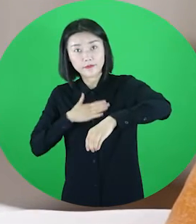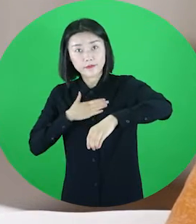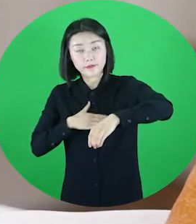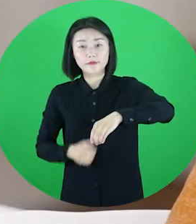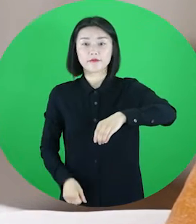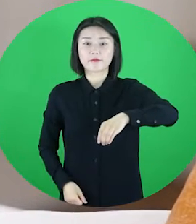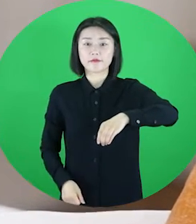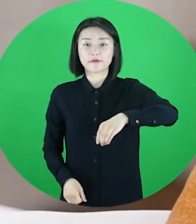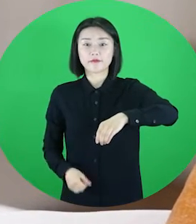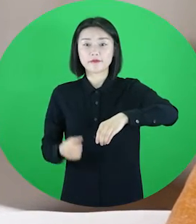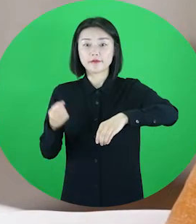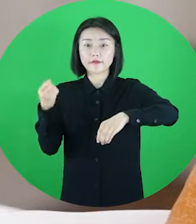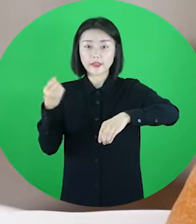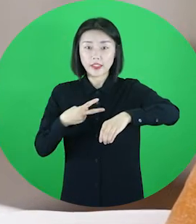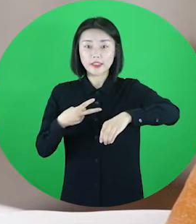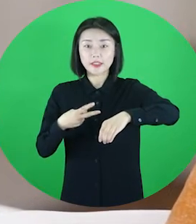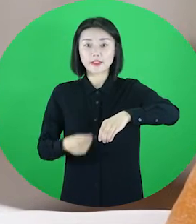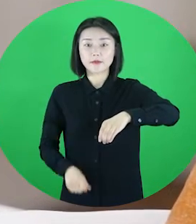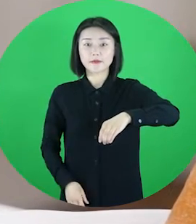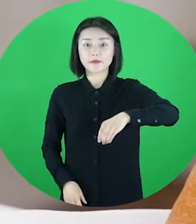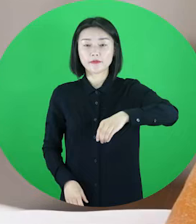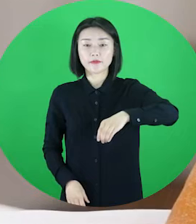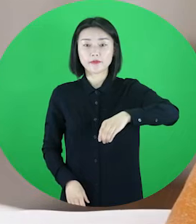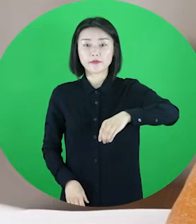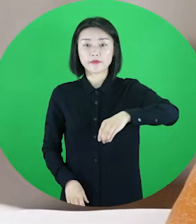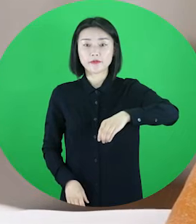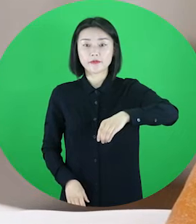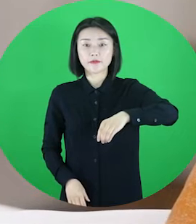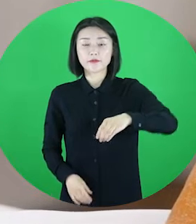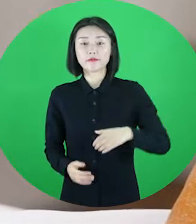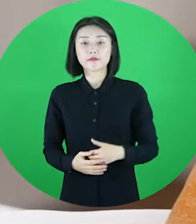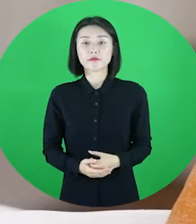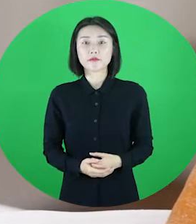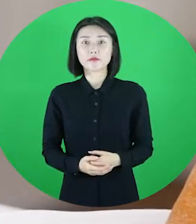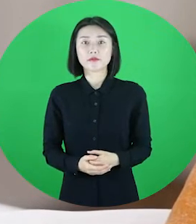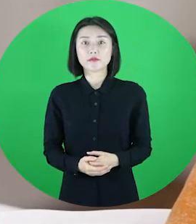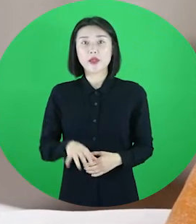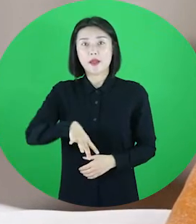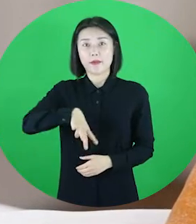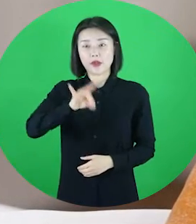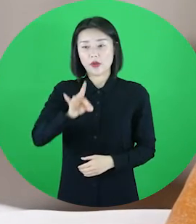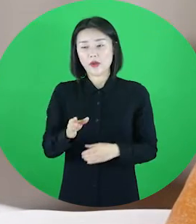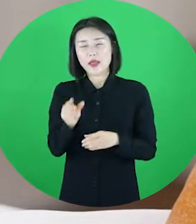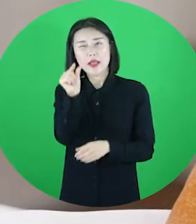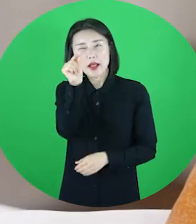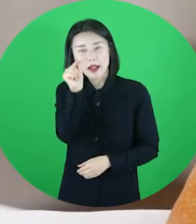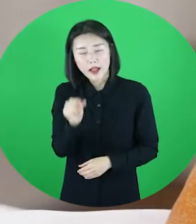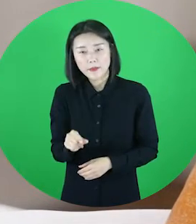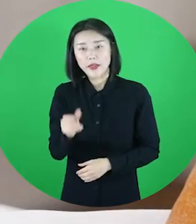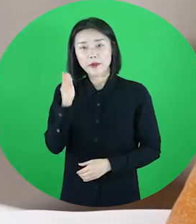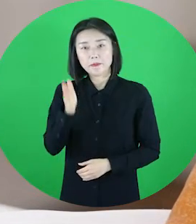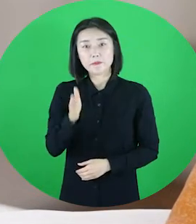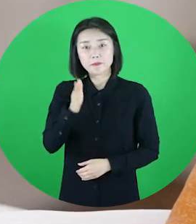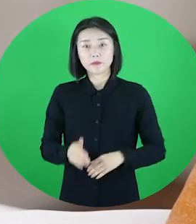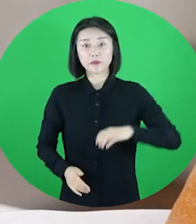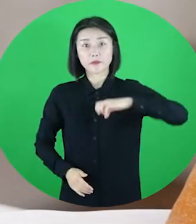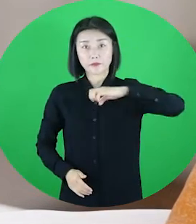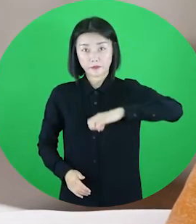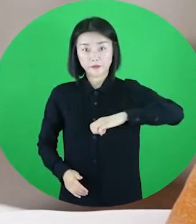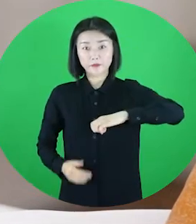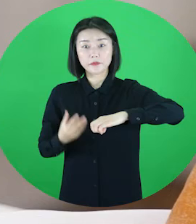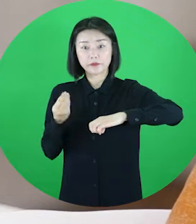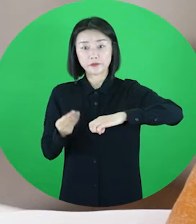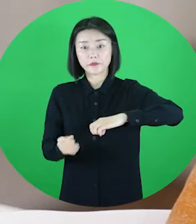그 다음에 납작하게 먼저 썰어주도록 할게요. 손가락을 오므려서 천천히